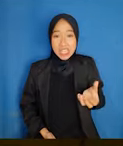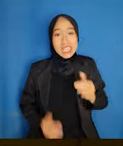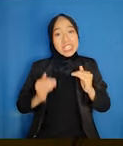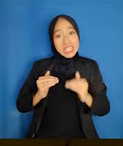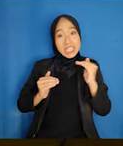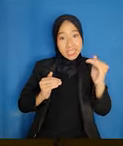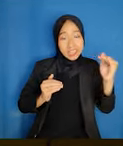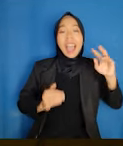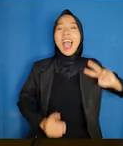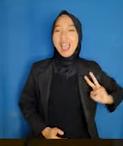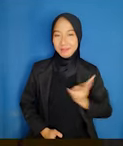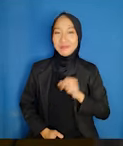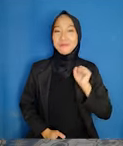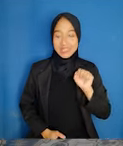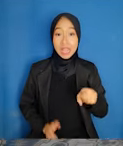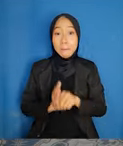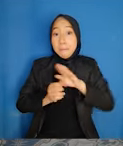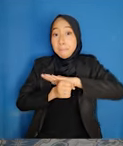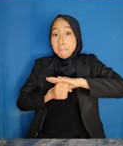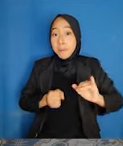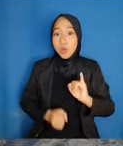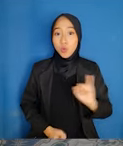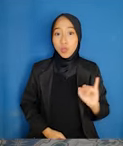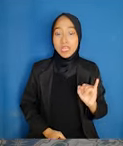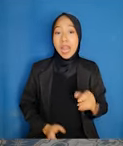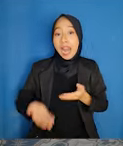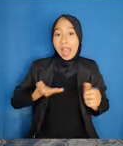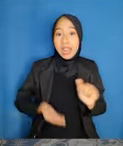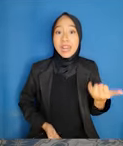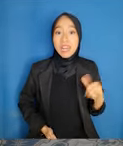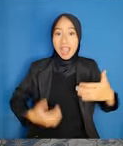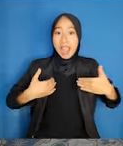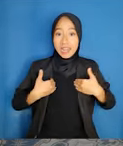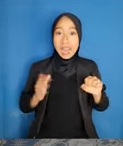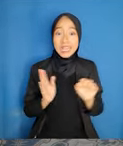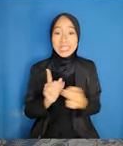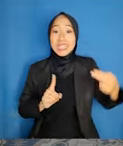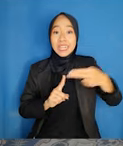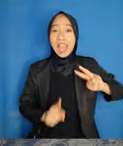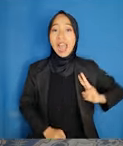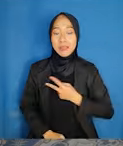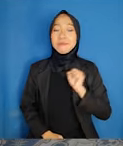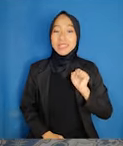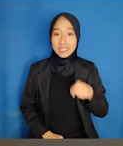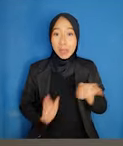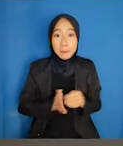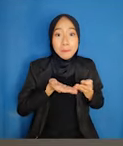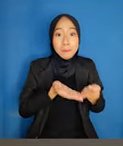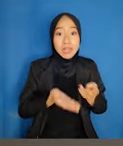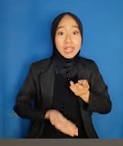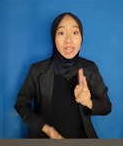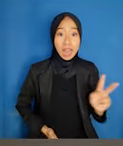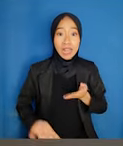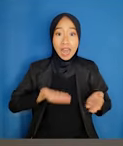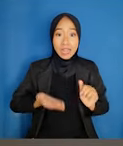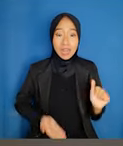bisa memenuhi sarana dan prasarana yang ada, sehingga kami bisa memberikan layanan dan kebutuhan yang dibutuhkan